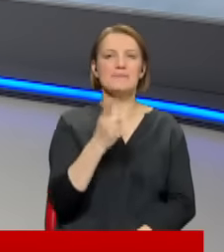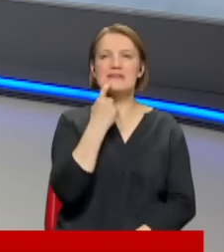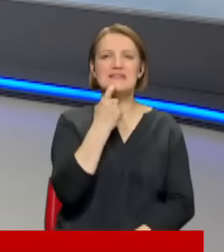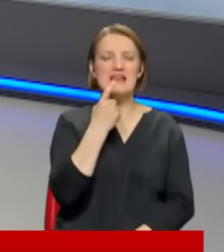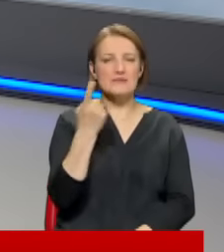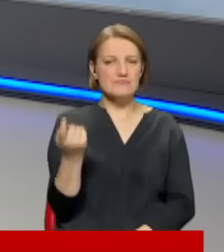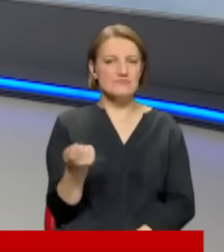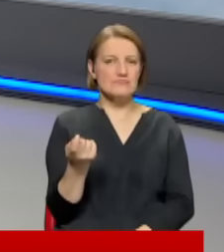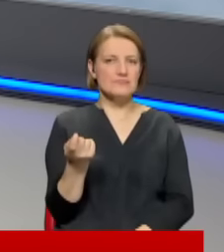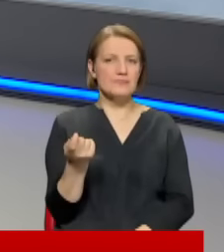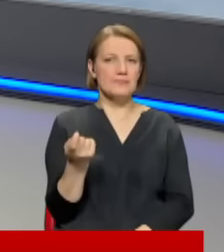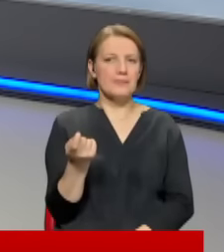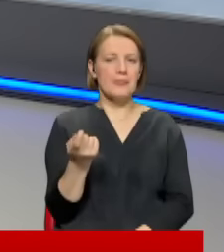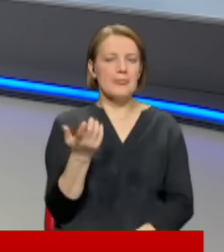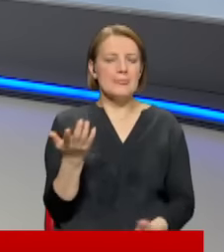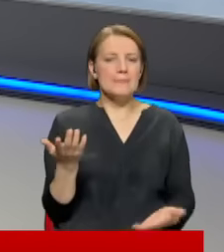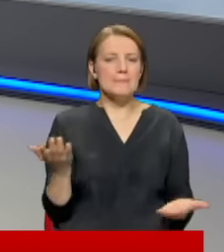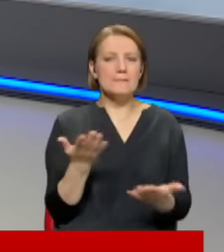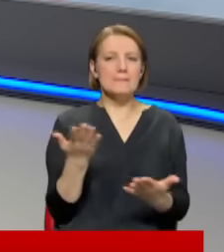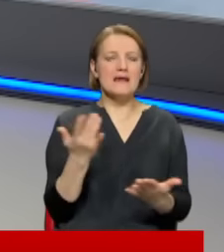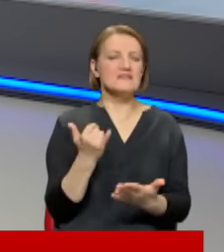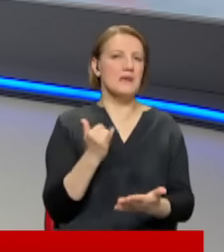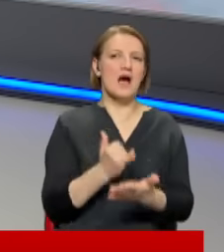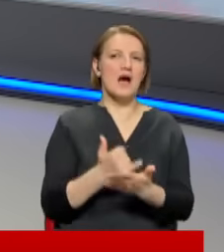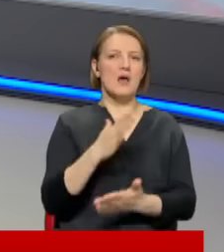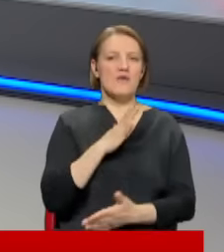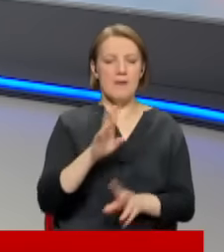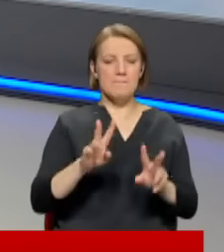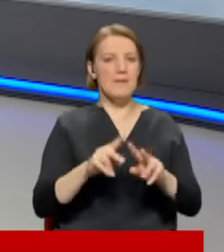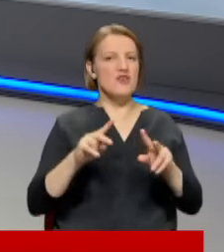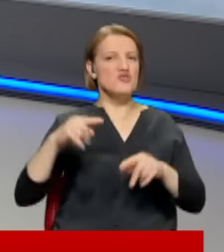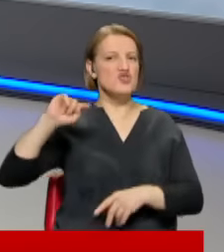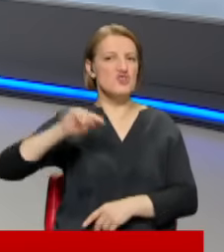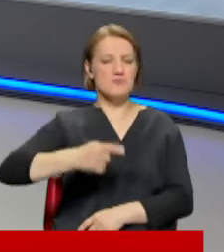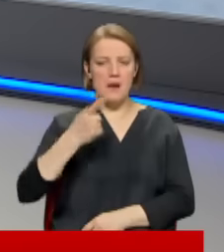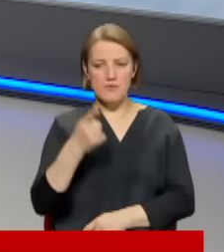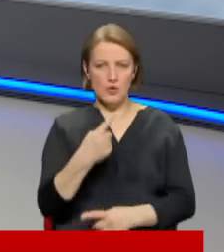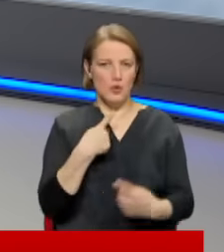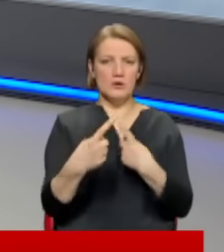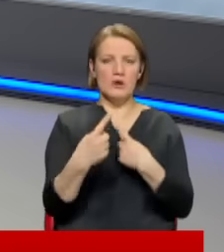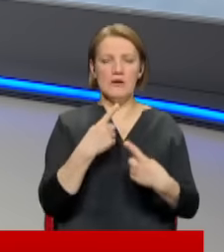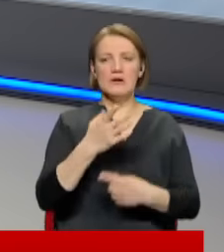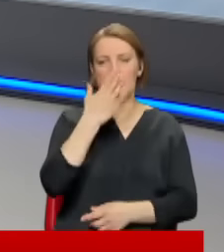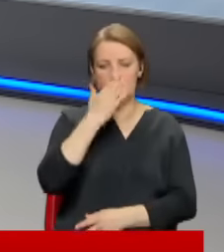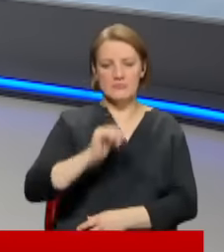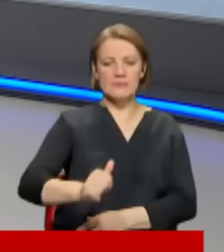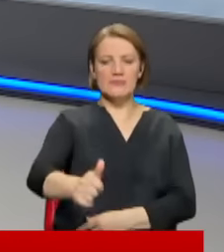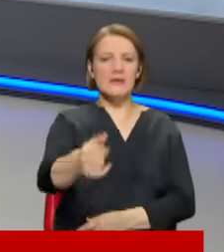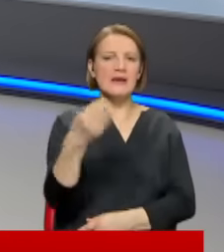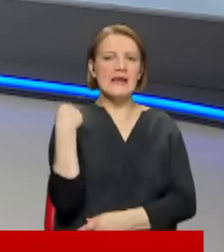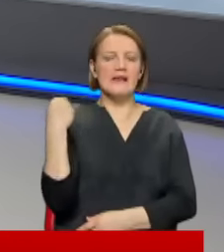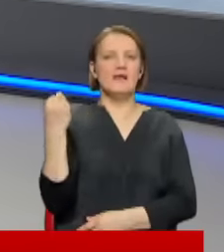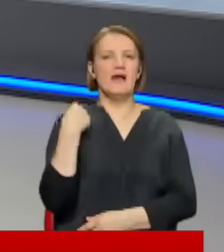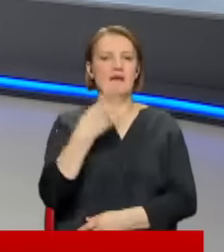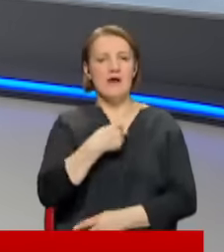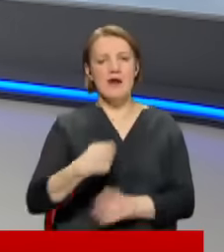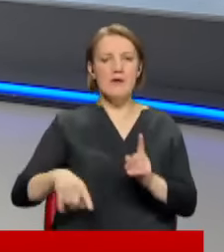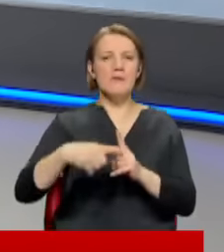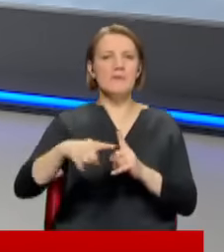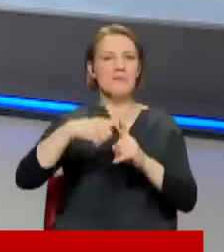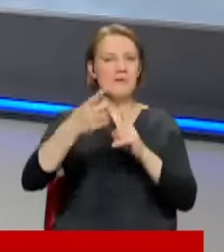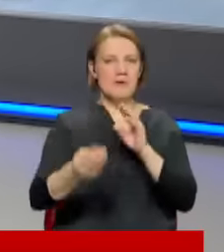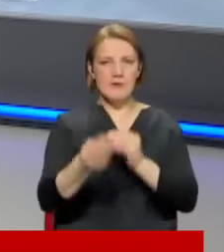senelik nasıl bir karnesi var Mehmet Şimşek'in? Belki bunu da konuşuruz. Önümüzdeki günlerde yeni yeni vergiler de